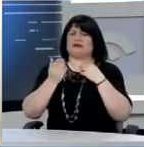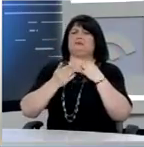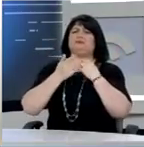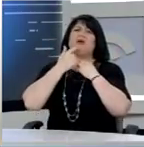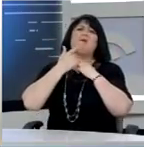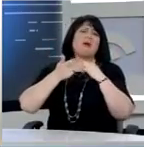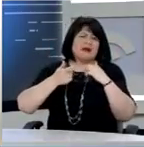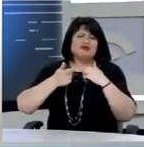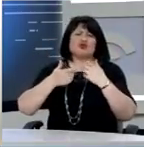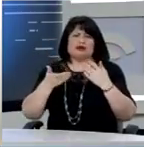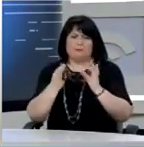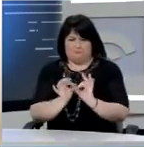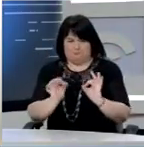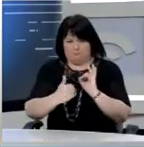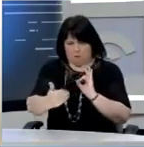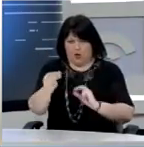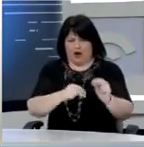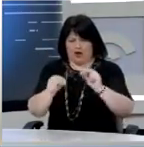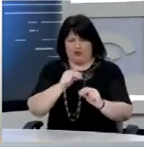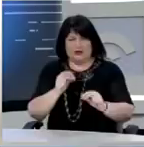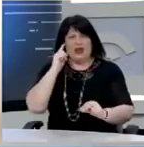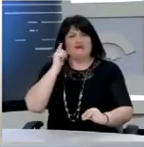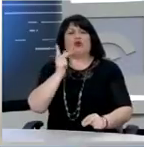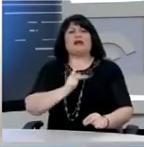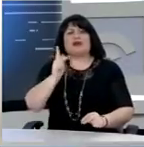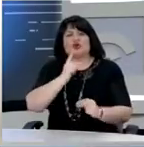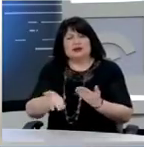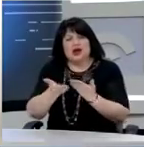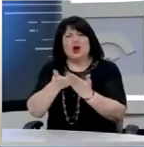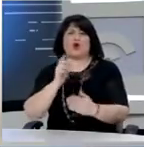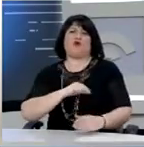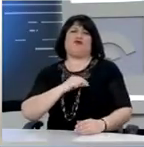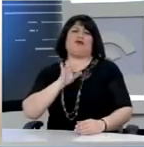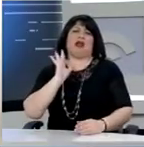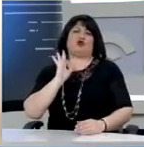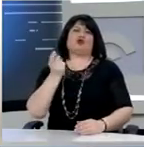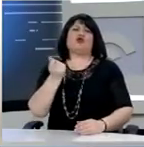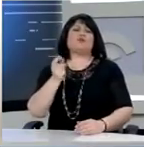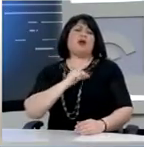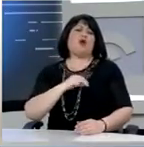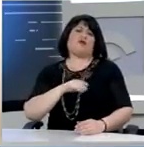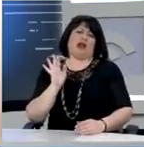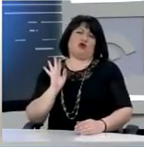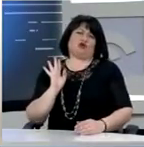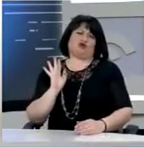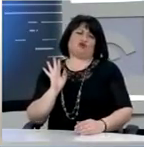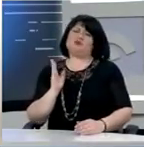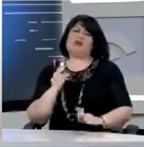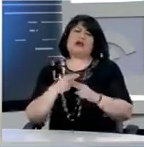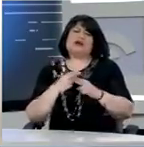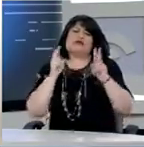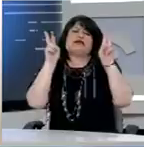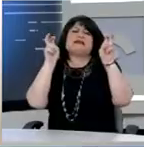προεκλογικά, συνιστούν μια πολιτική αποφελή και για τους πολίτες και για την οικονομία. Τα δικά